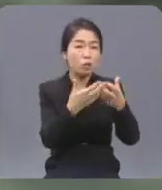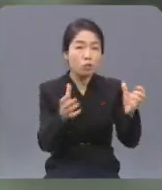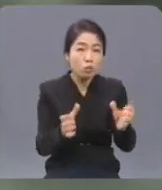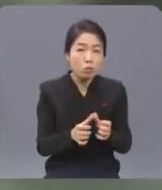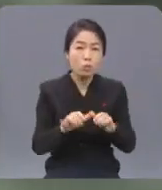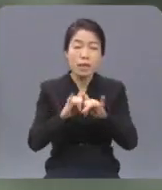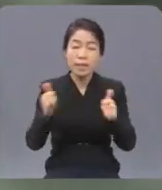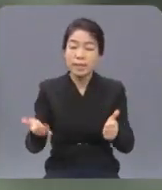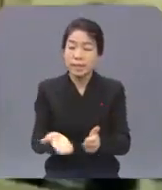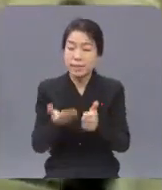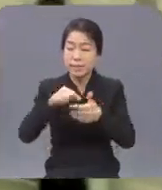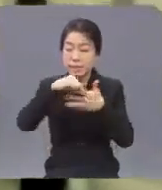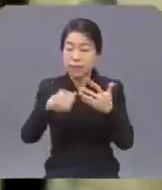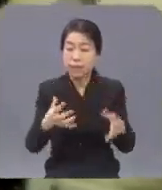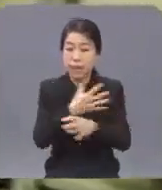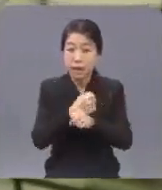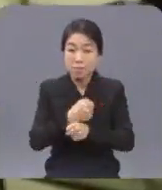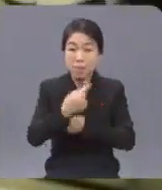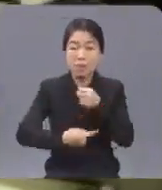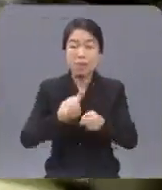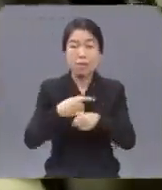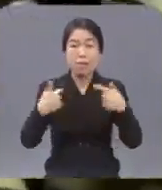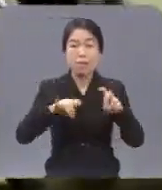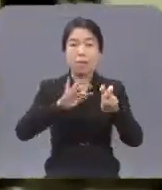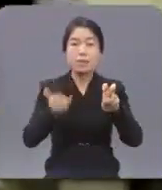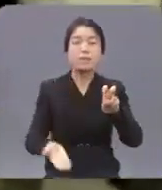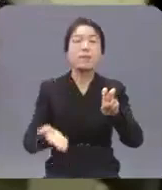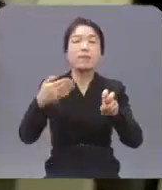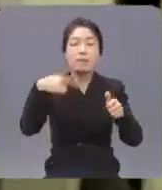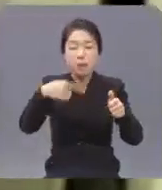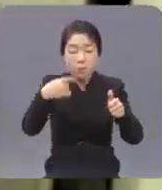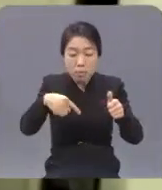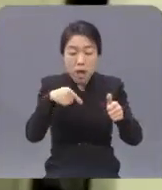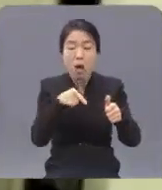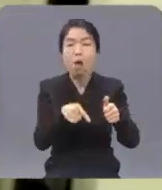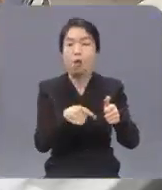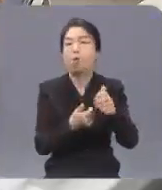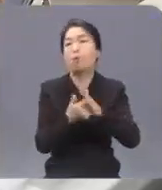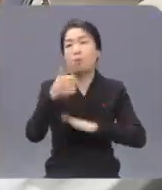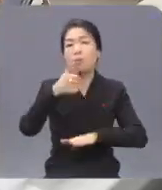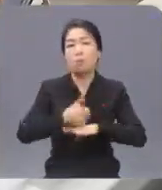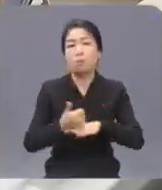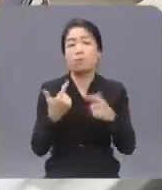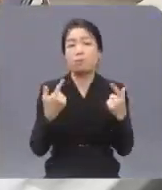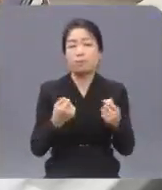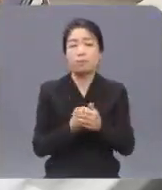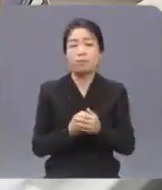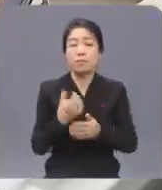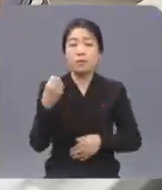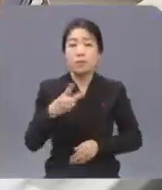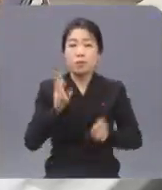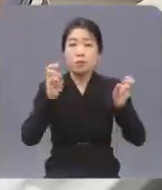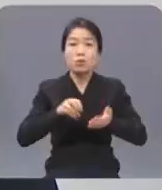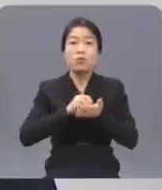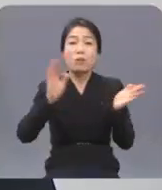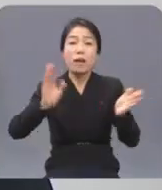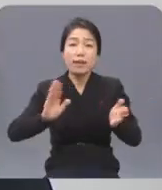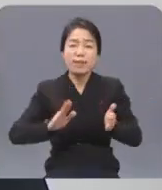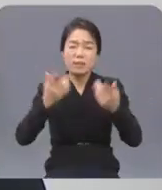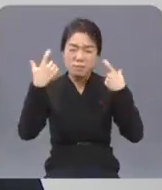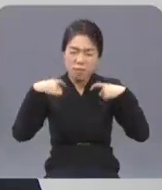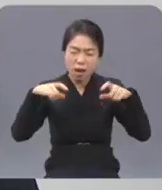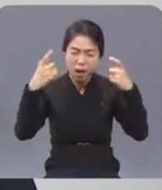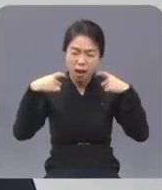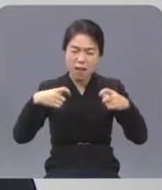협약을 체결해 매년 20명 이상을 교육시킨 교육 협력도 크게 작용했습니다. 여기다 취업 준비생들을